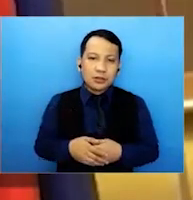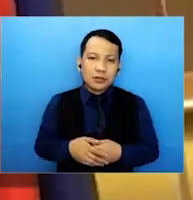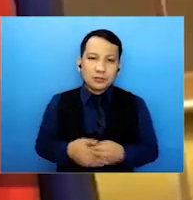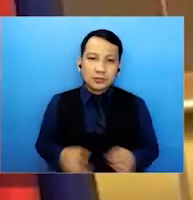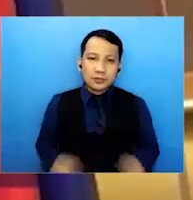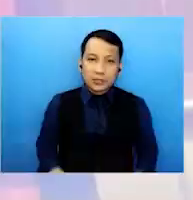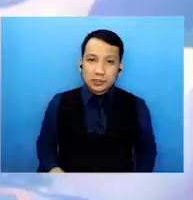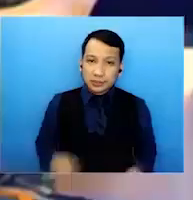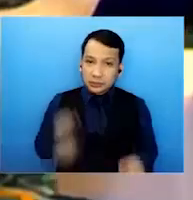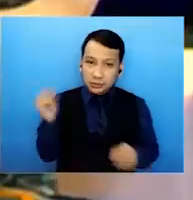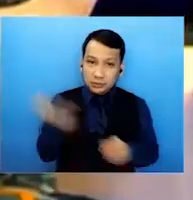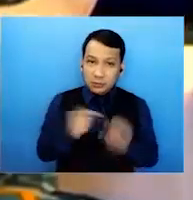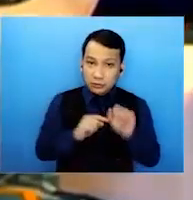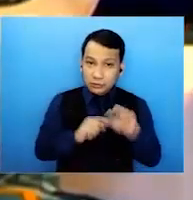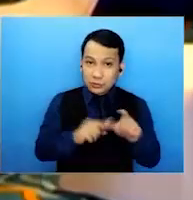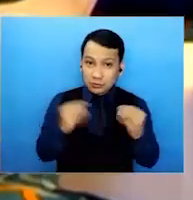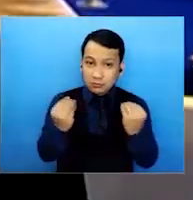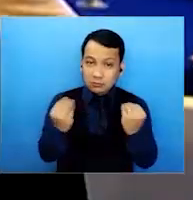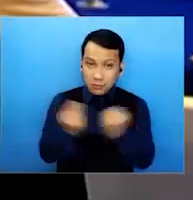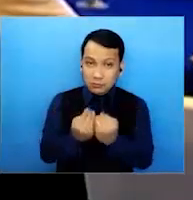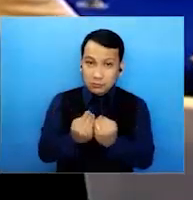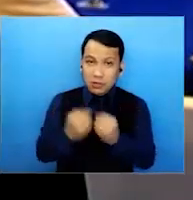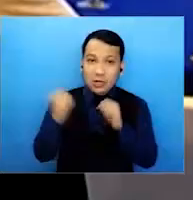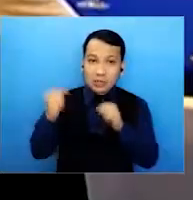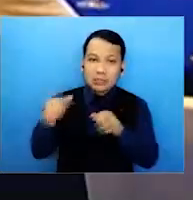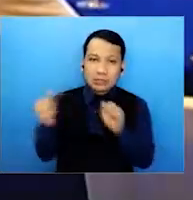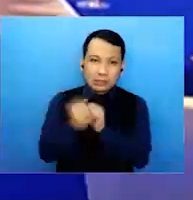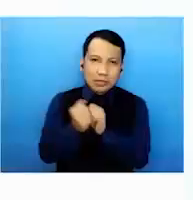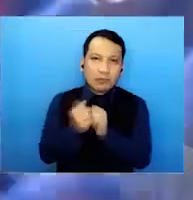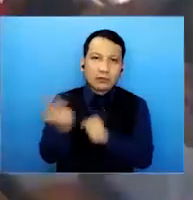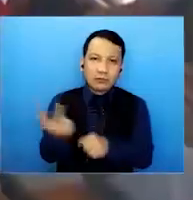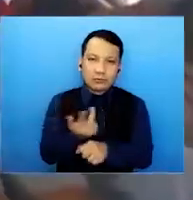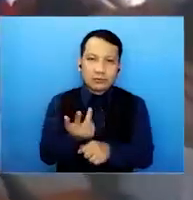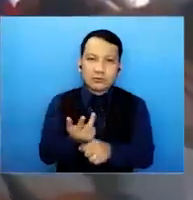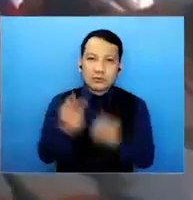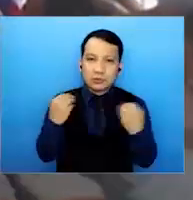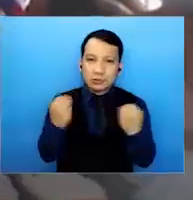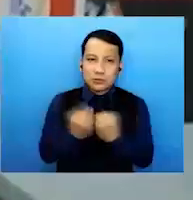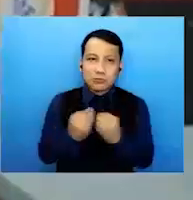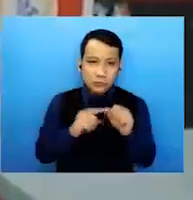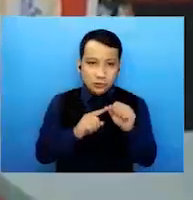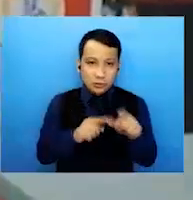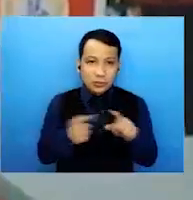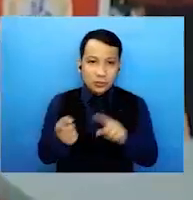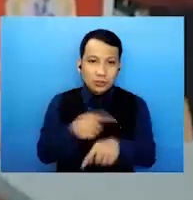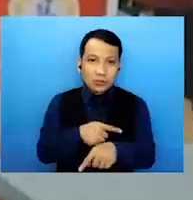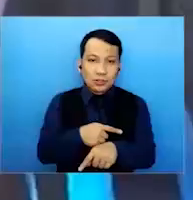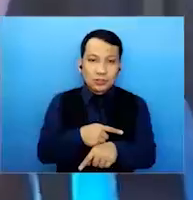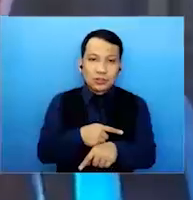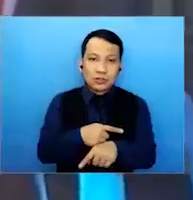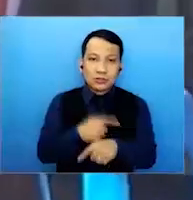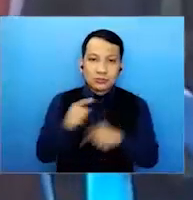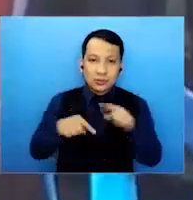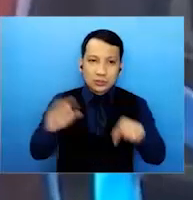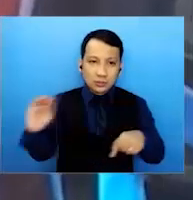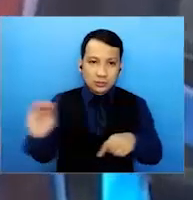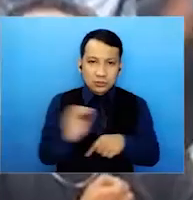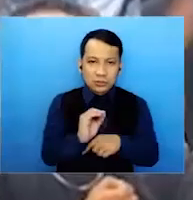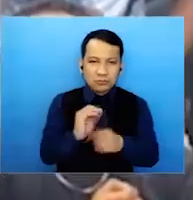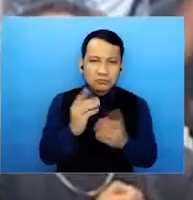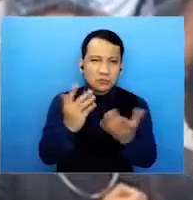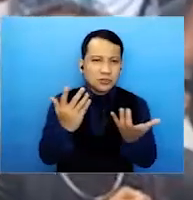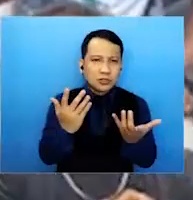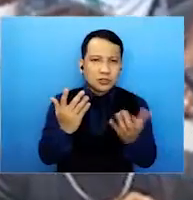members ng PDP ay nasa akin. Ang PDP Laban po ay may mga members po doon sa from grassroots level po. Yung mga